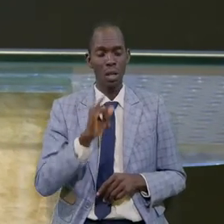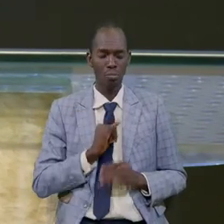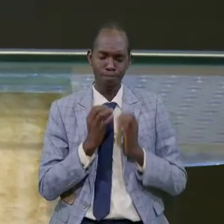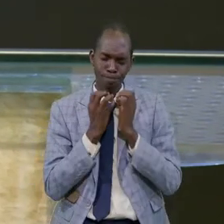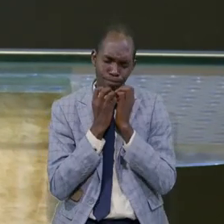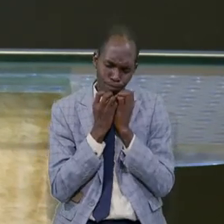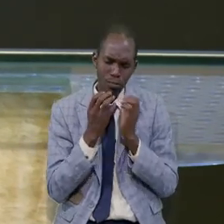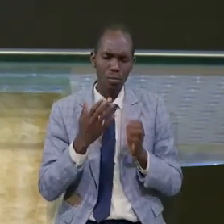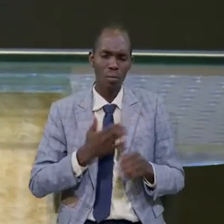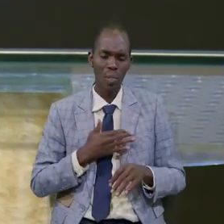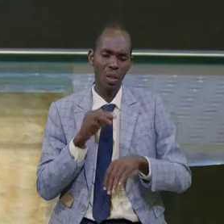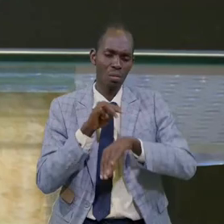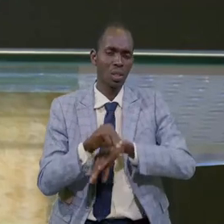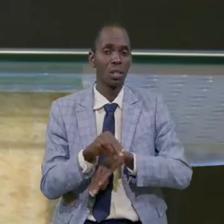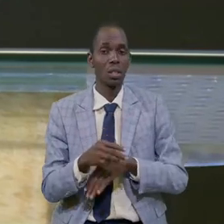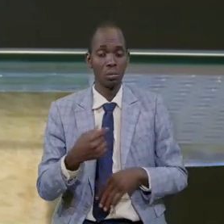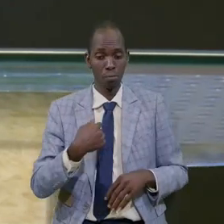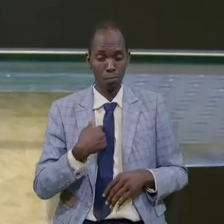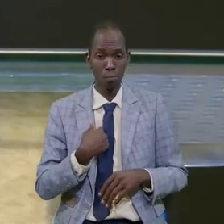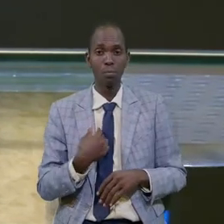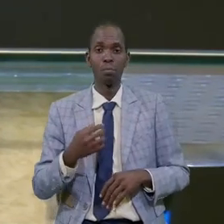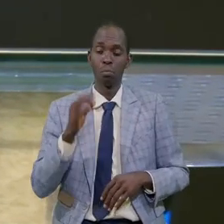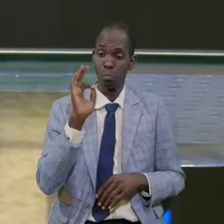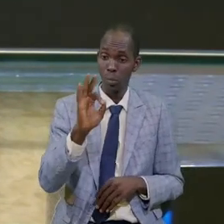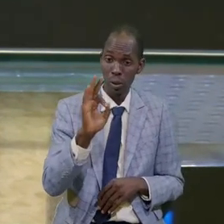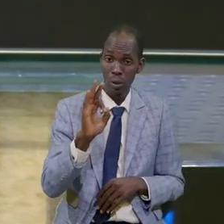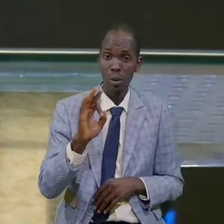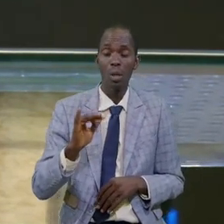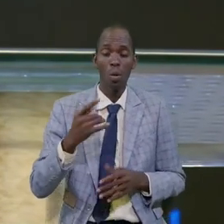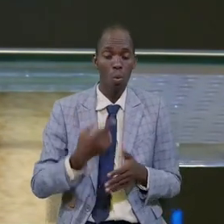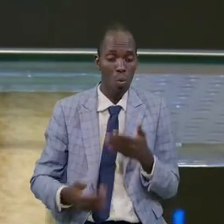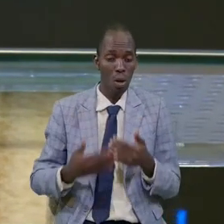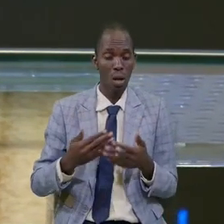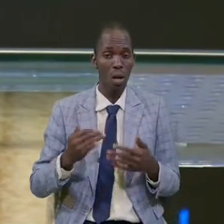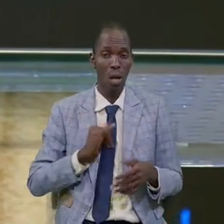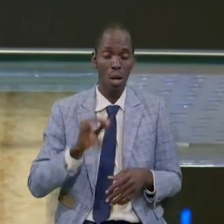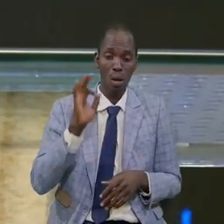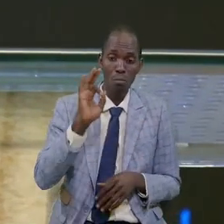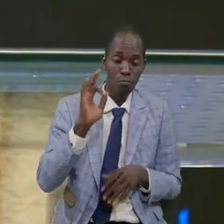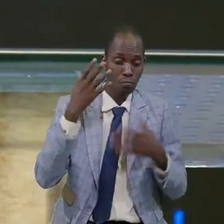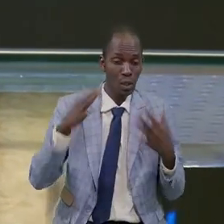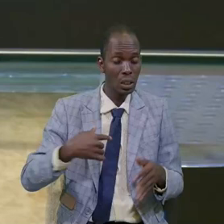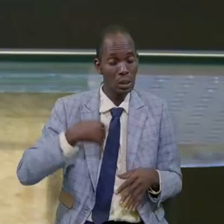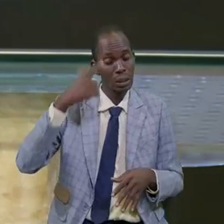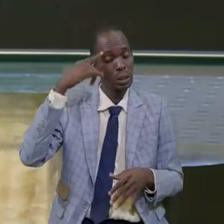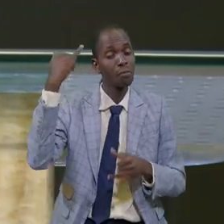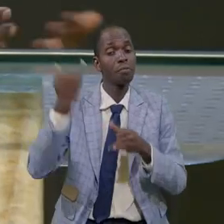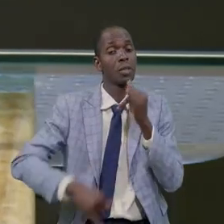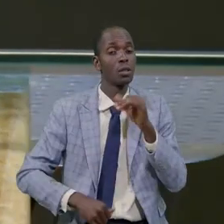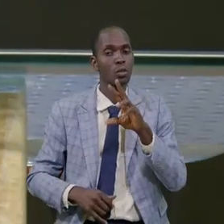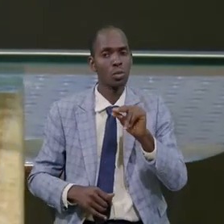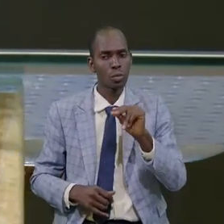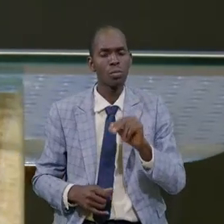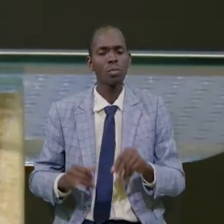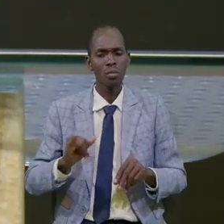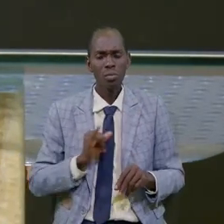valorise mon ministère et que je prêche. Après la prédication, je ne compte pas le ministère